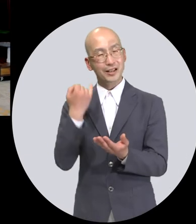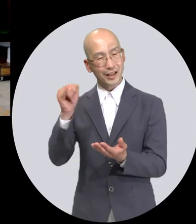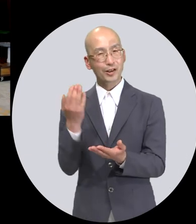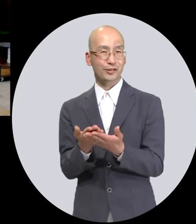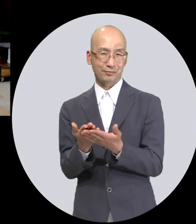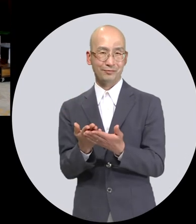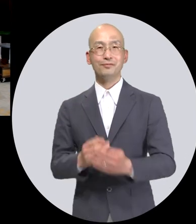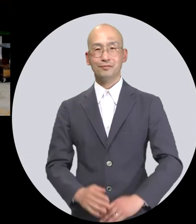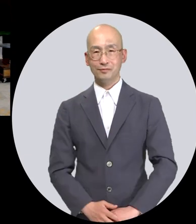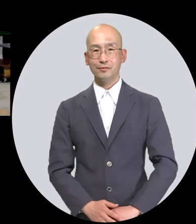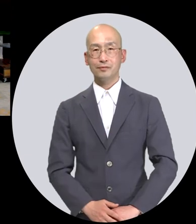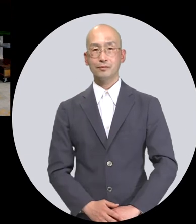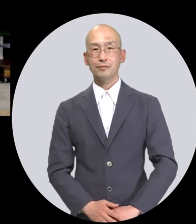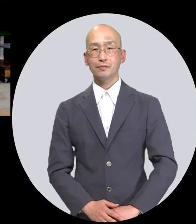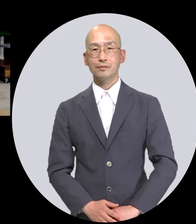見を聞きたいと思ってます。